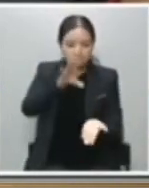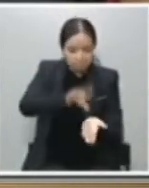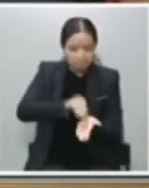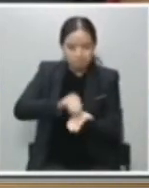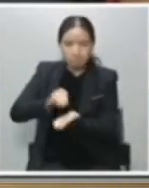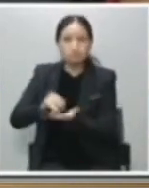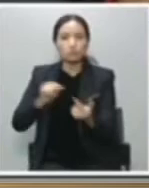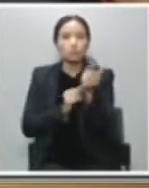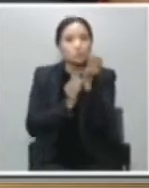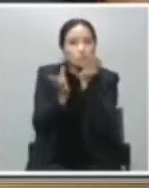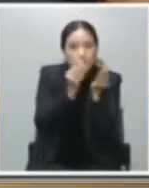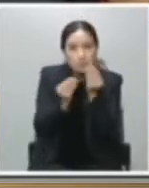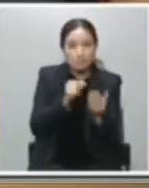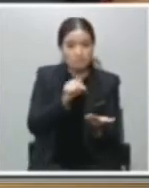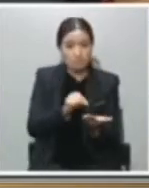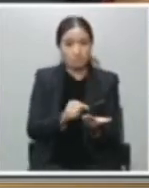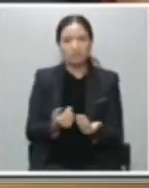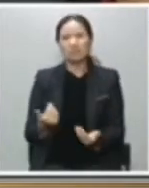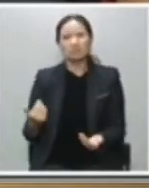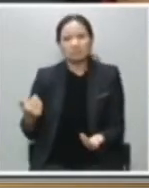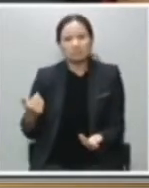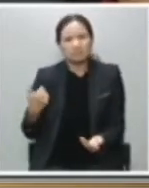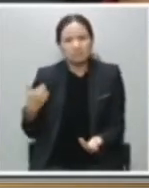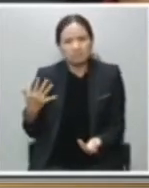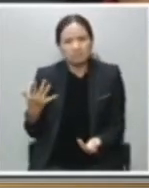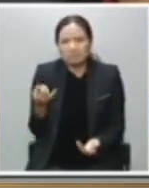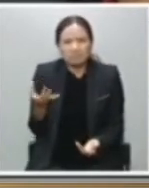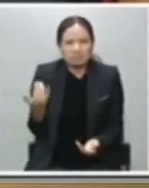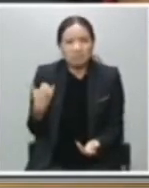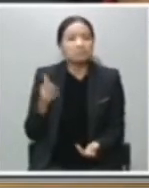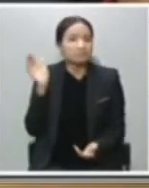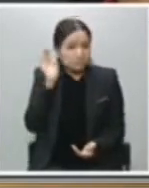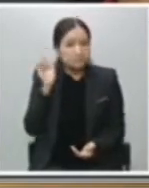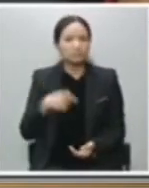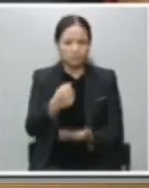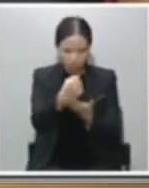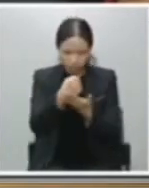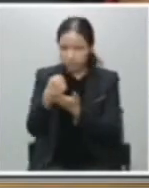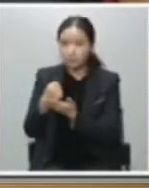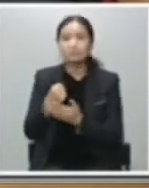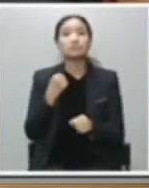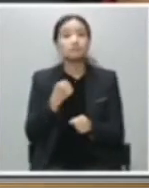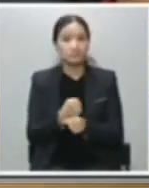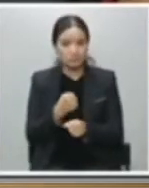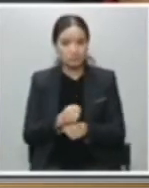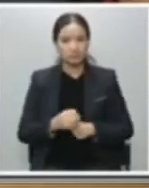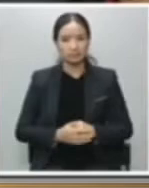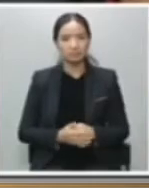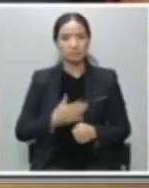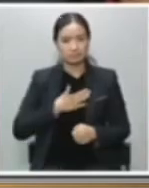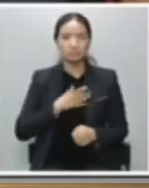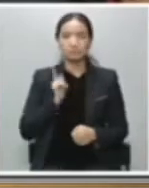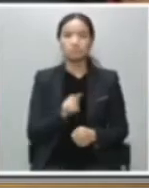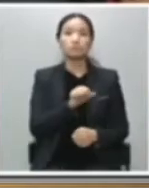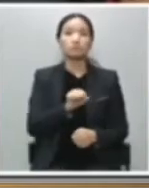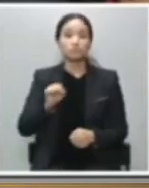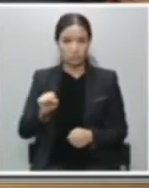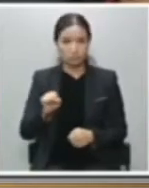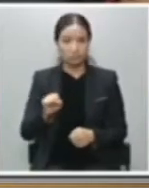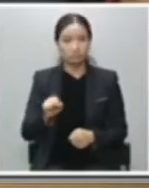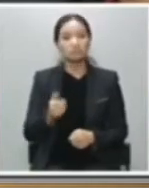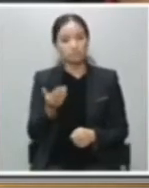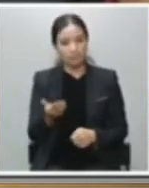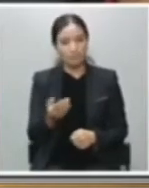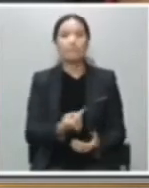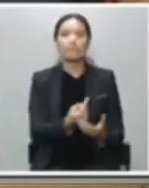รียนรู้วันนี้ไม่ได้มีอะไรท่านเชื่อผมเถอะครับช่วยกันทําในฐานะที่เราเป็นสมาชิกสภาผู้แทน